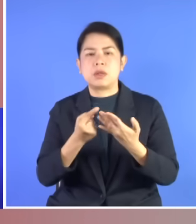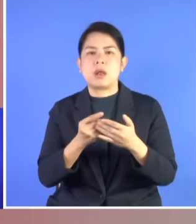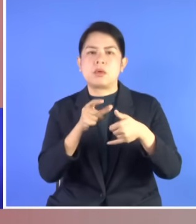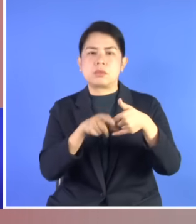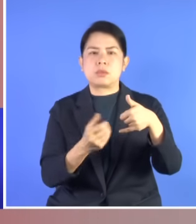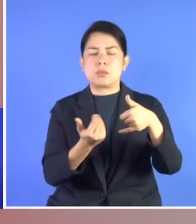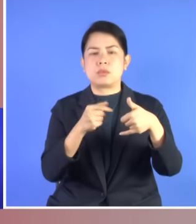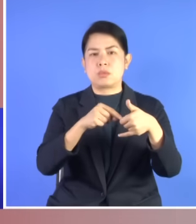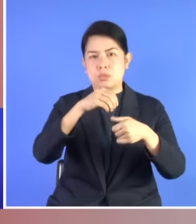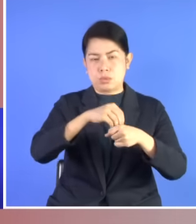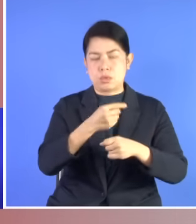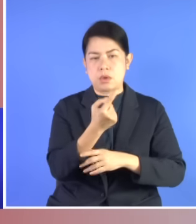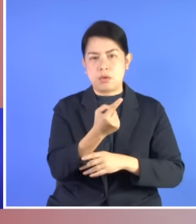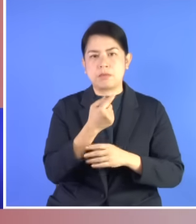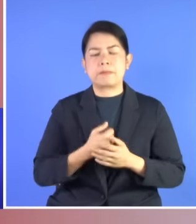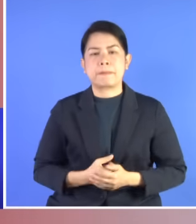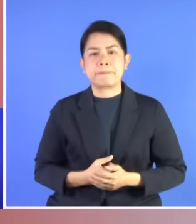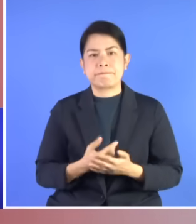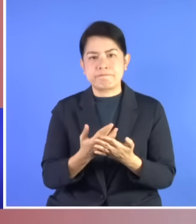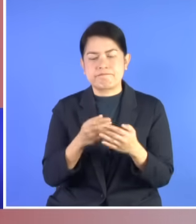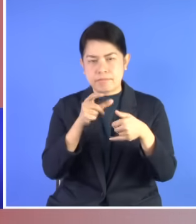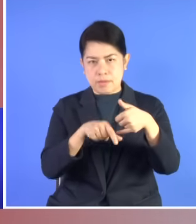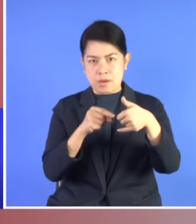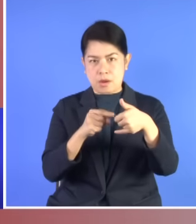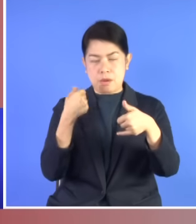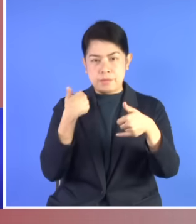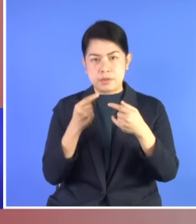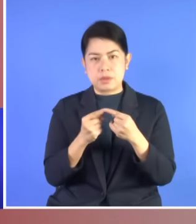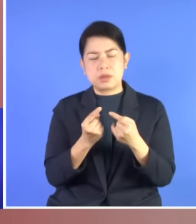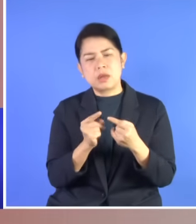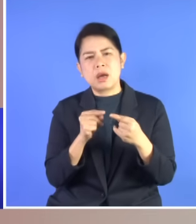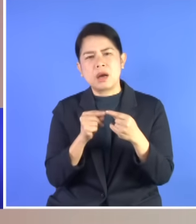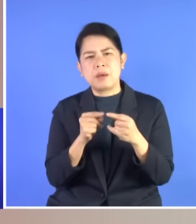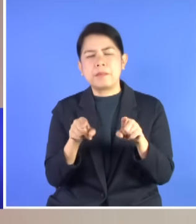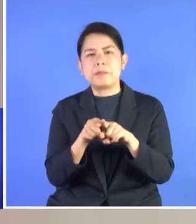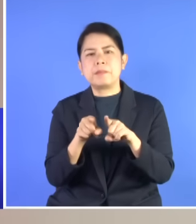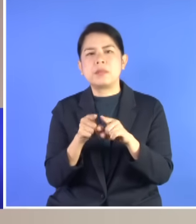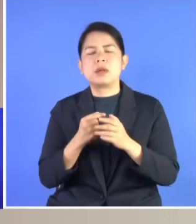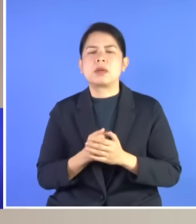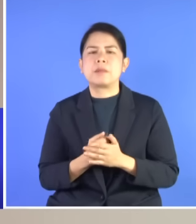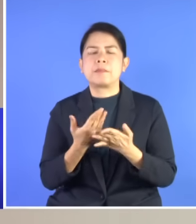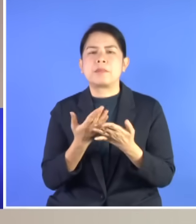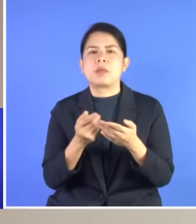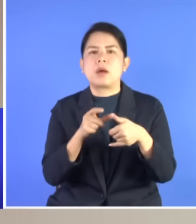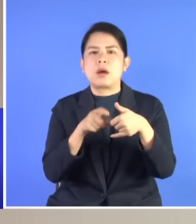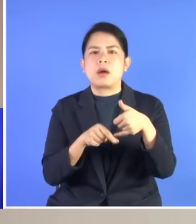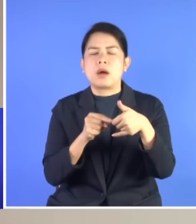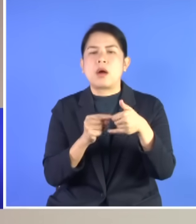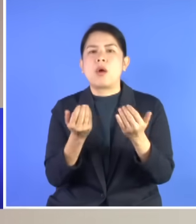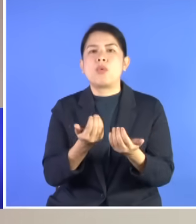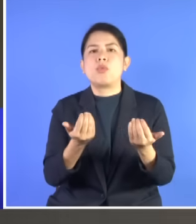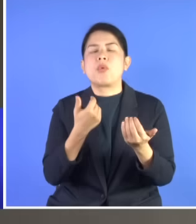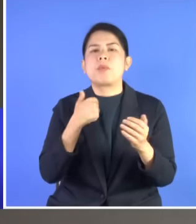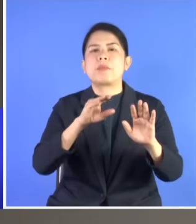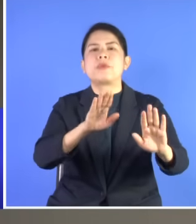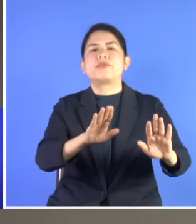างทีก็ไม่กลับมานี่นะครับบางทีก็เอาลูกเนี่ยไปฝากไว้กับญาตินะครับมันก็เลยเป็นปัญหาแบบนี้อยากจะให้ญาติโยมต่างๆที่ว่าเนี่ยนะฮะ